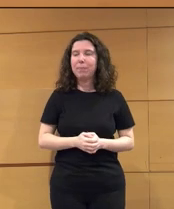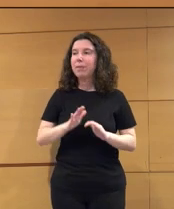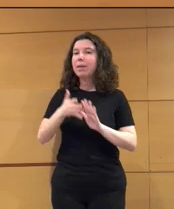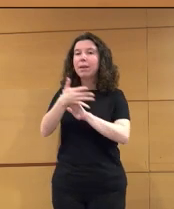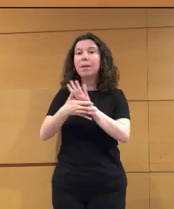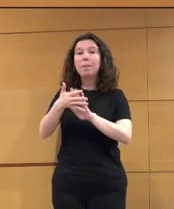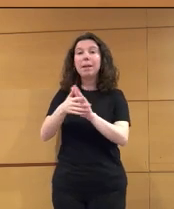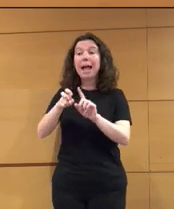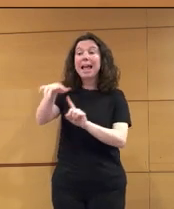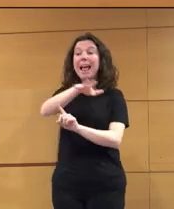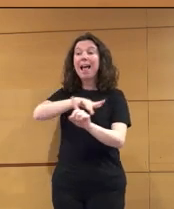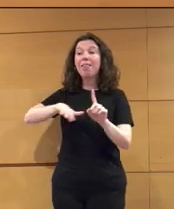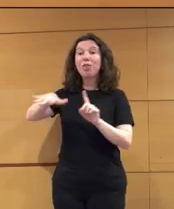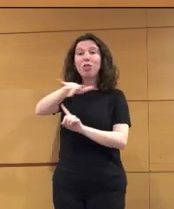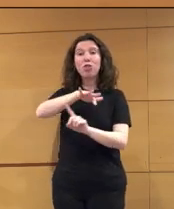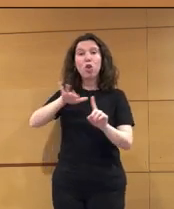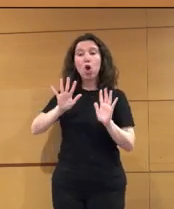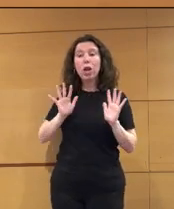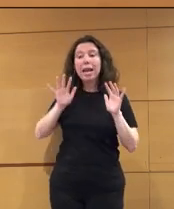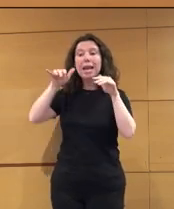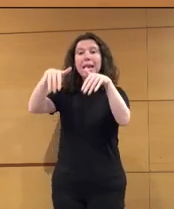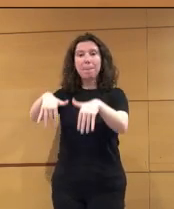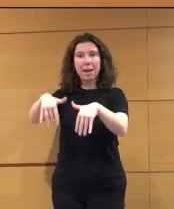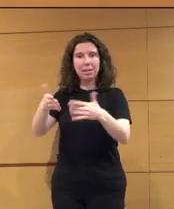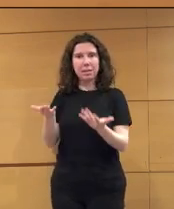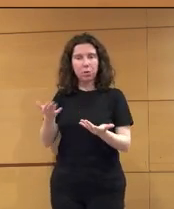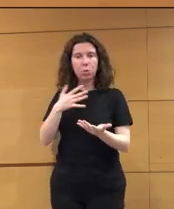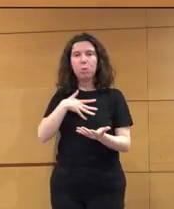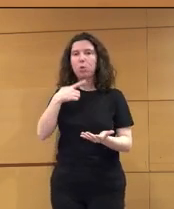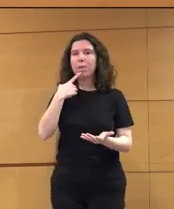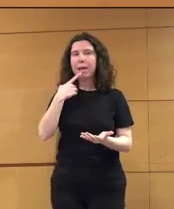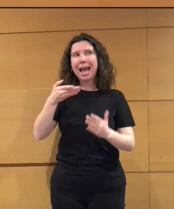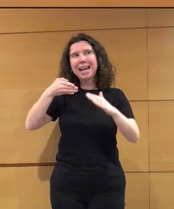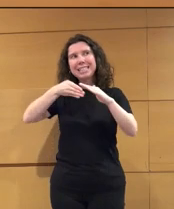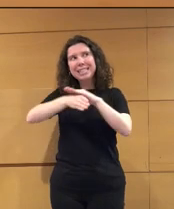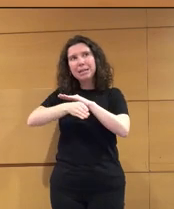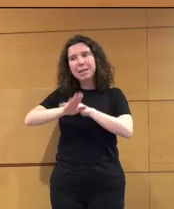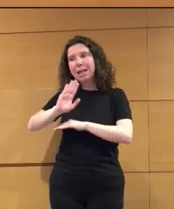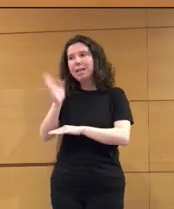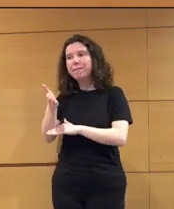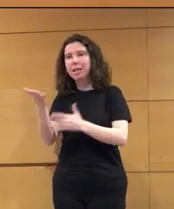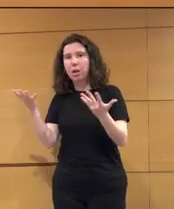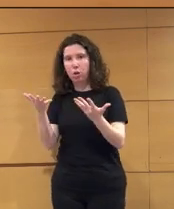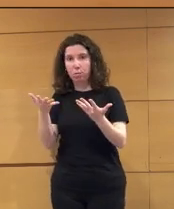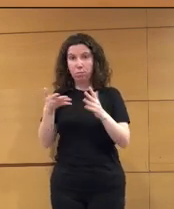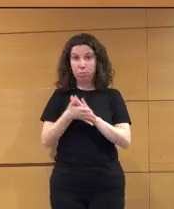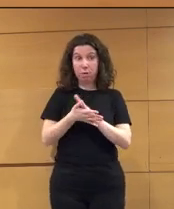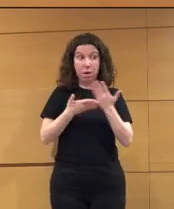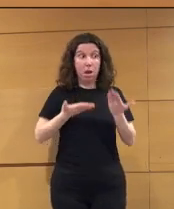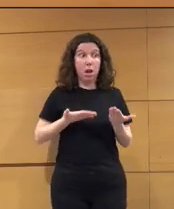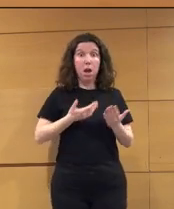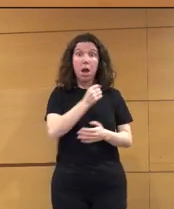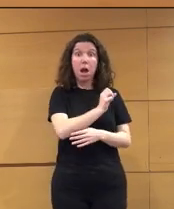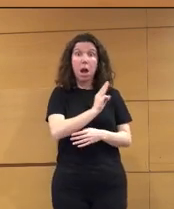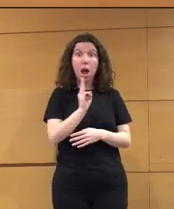dels entorns immersius. Com afecta l'accessibilitat? Perquè si ens costa, no?, en una aplicació, en una